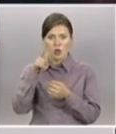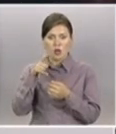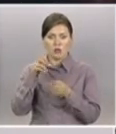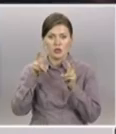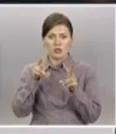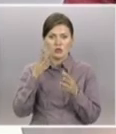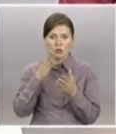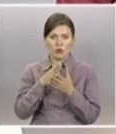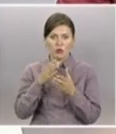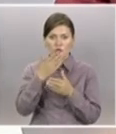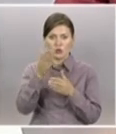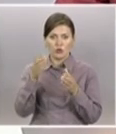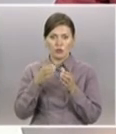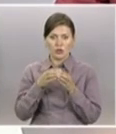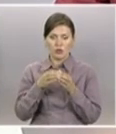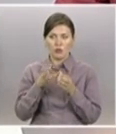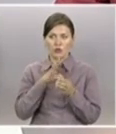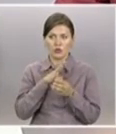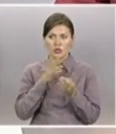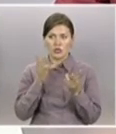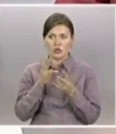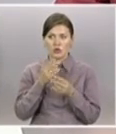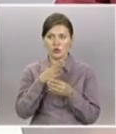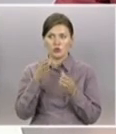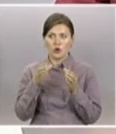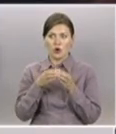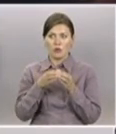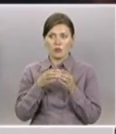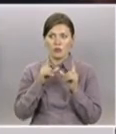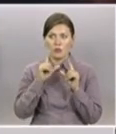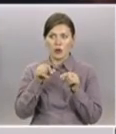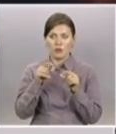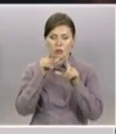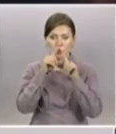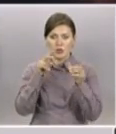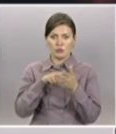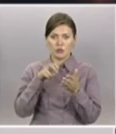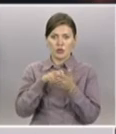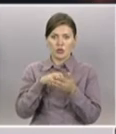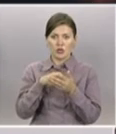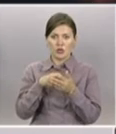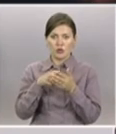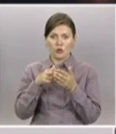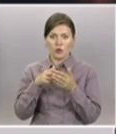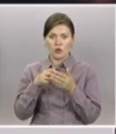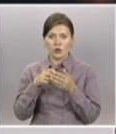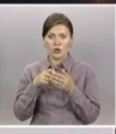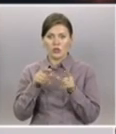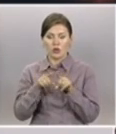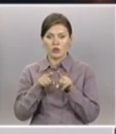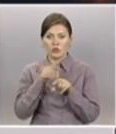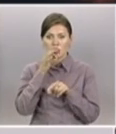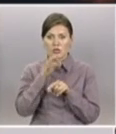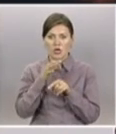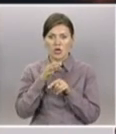керек. Сол топта, сол топта болу керек. Сол топ барып тек қана ғибадат жасау керек, зират жасау керек. Және де жаңа айтып